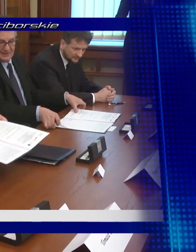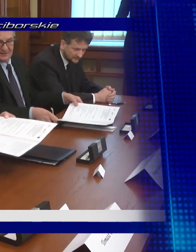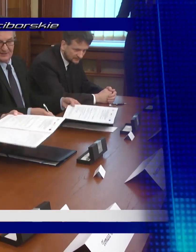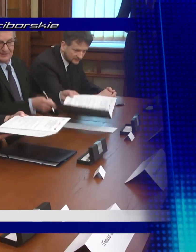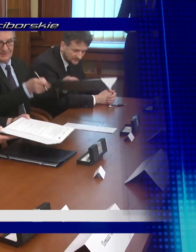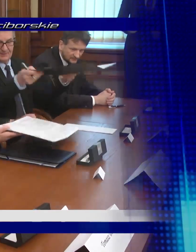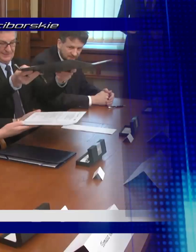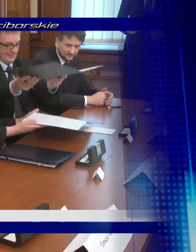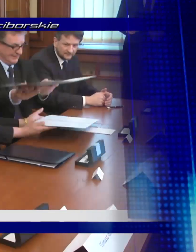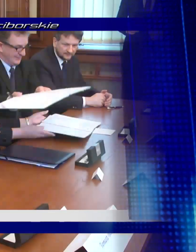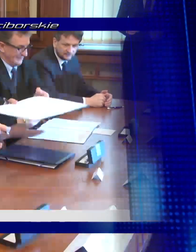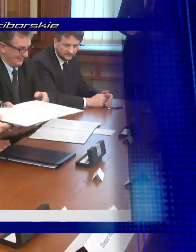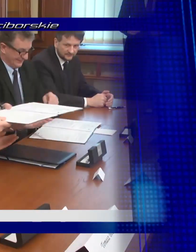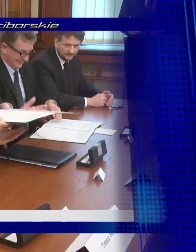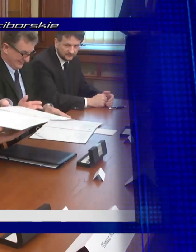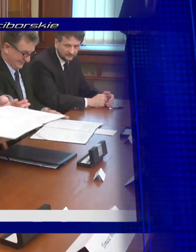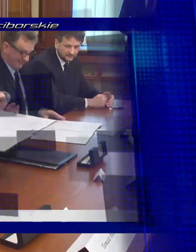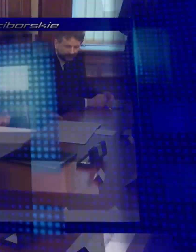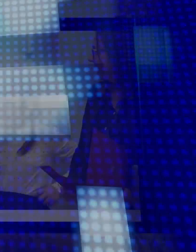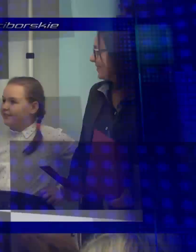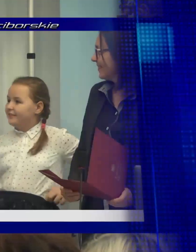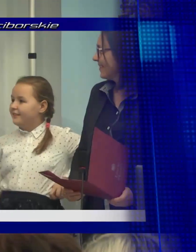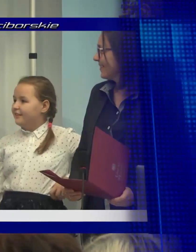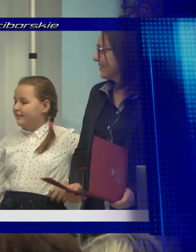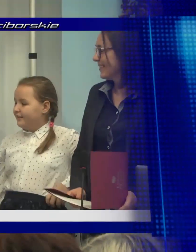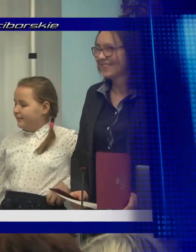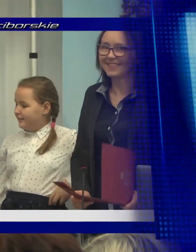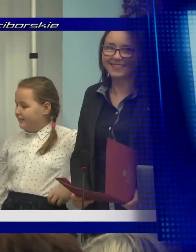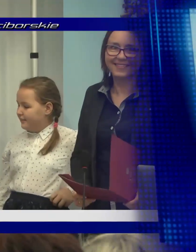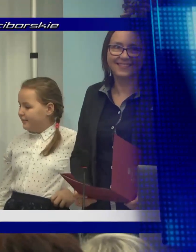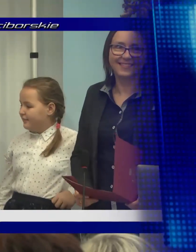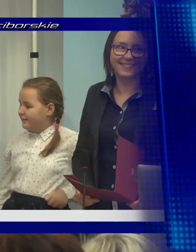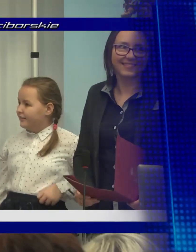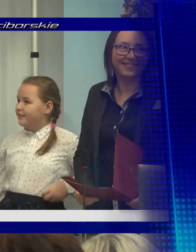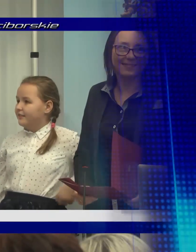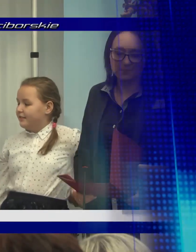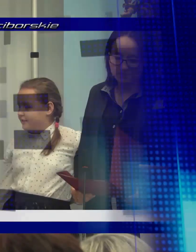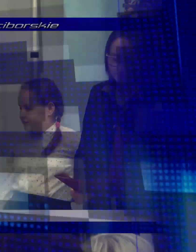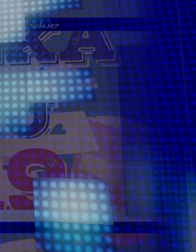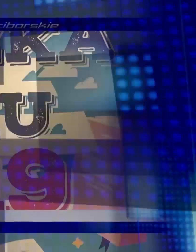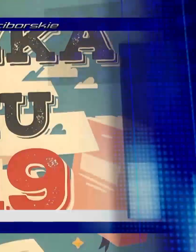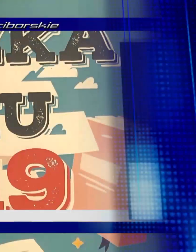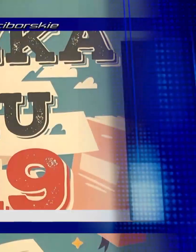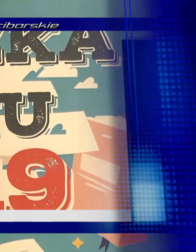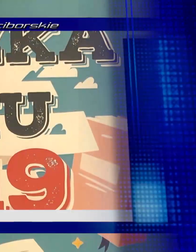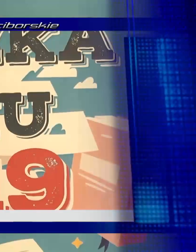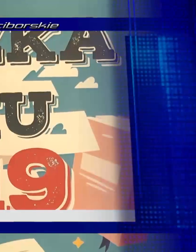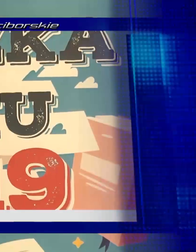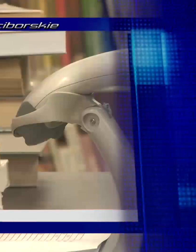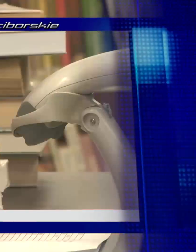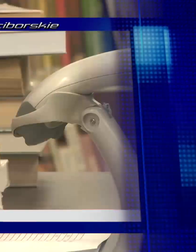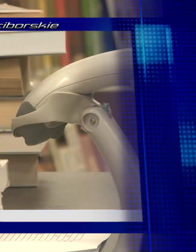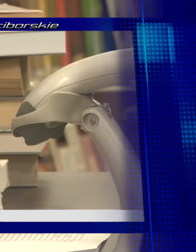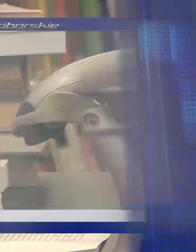Dwie dzielnice zostaną podłączone do sieci ciepłowniczej. Prezydent docenił ekologiczne postawy. Trwa plebiscyt